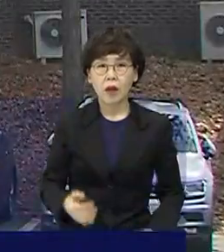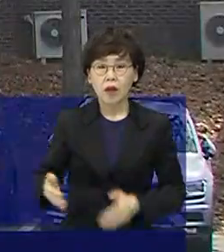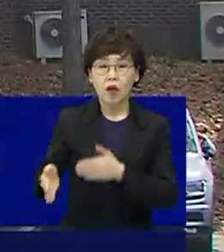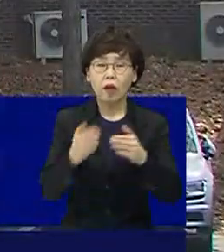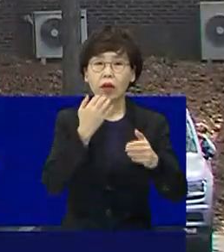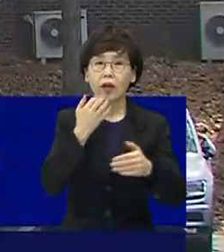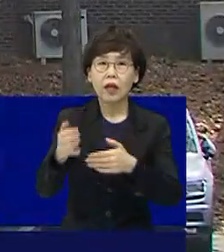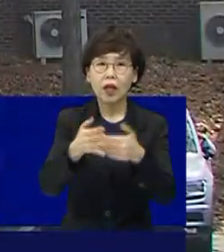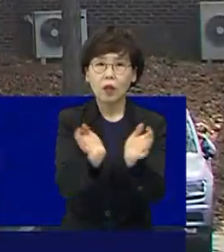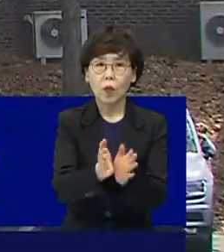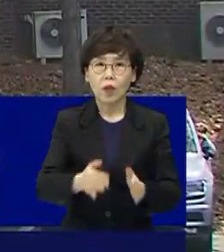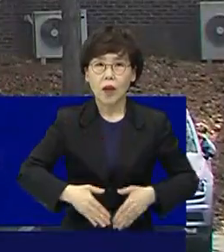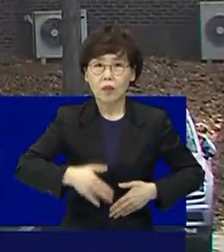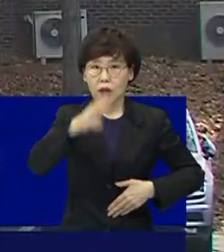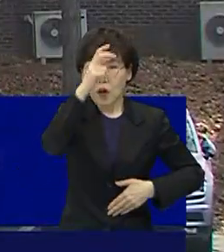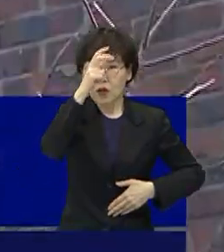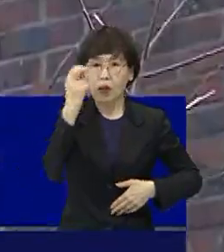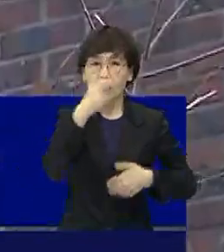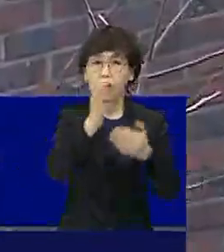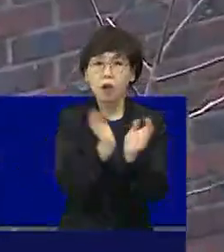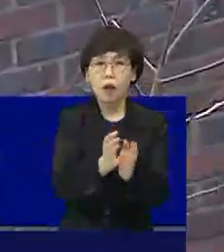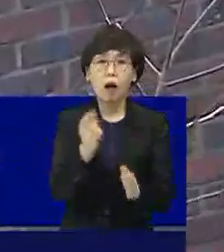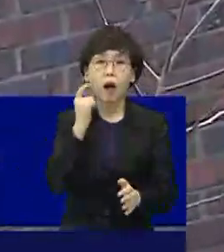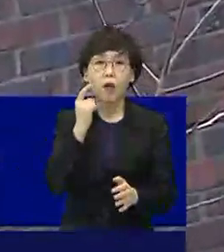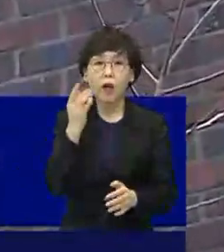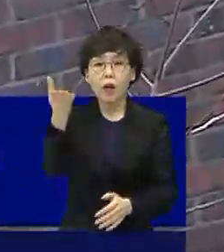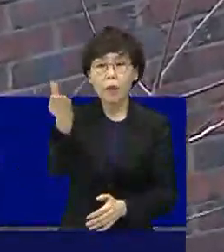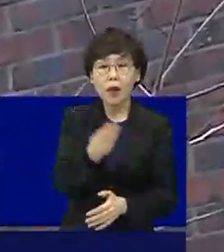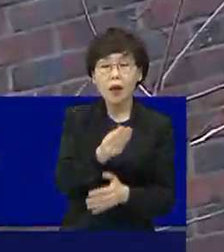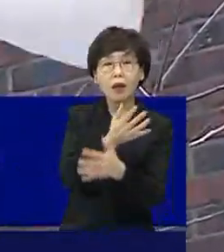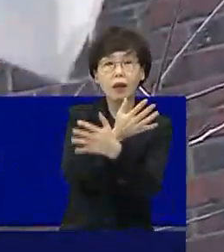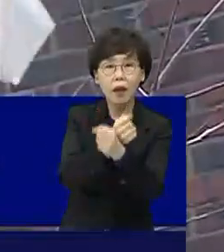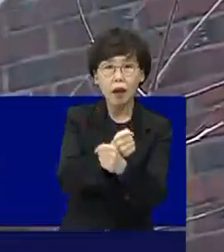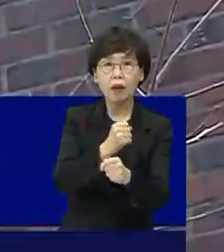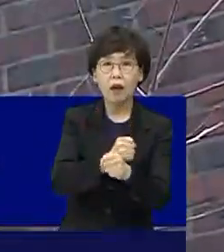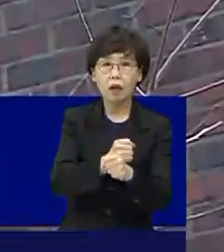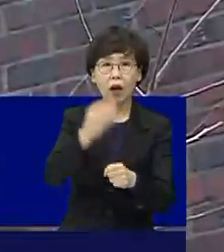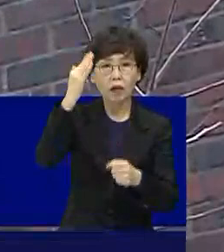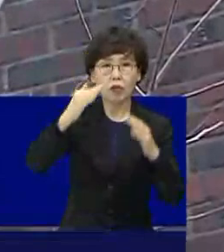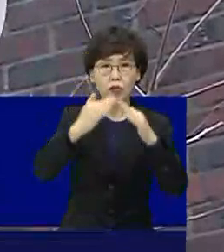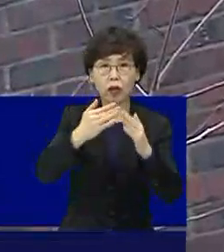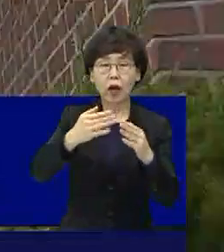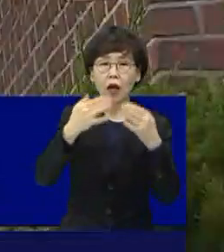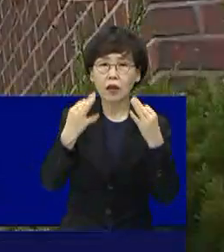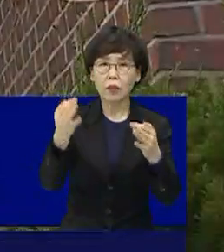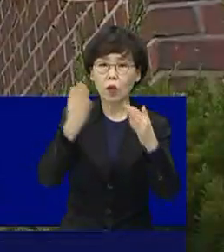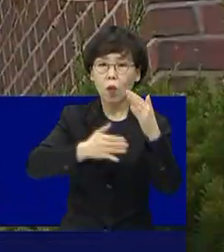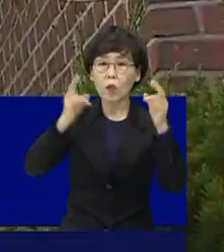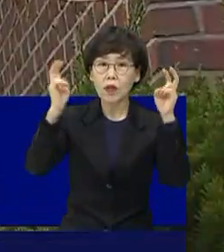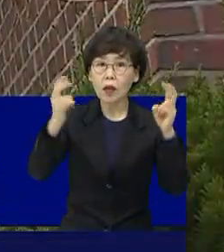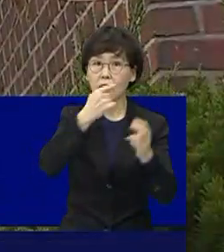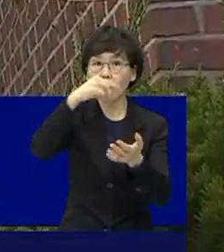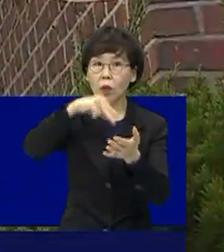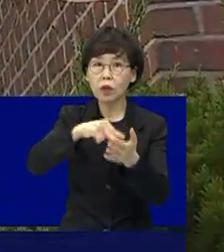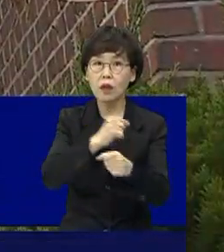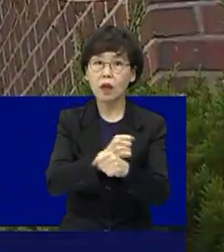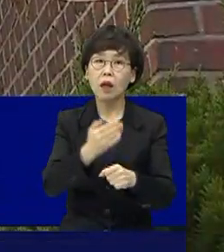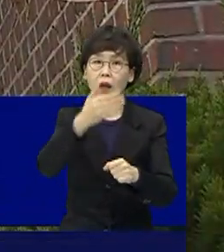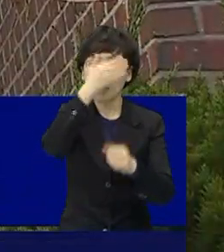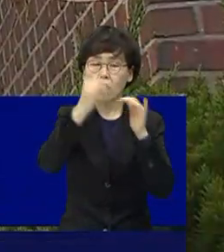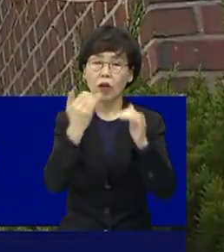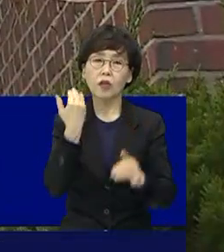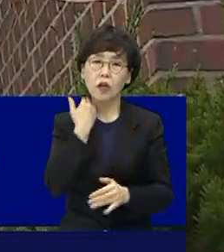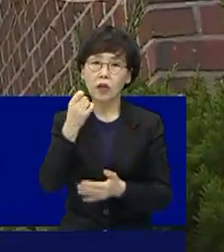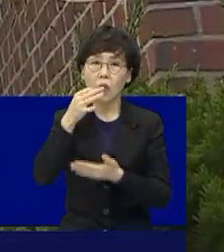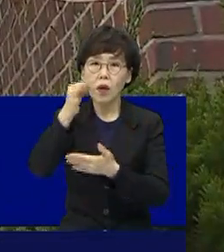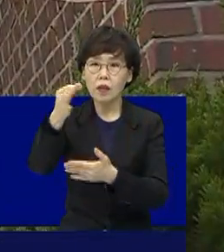경기 남부경찰청 강력범죄수사대는 허위 임대차 계약을 맺고 한국주택금융공사에서 보증하는 청년 전월세